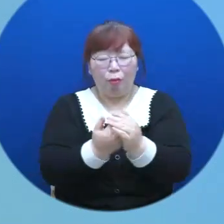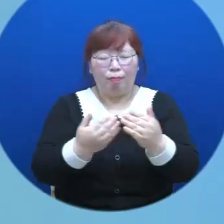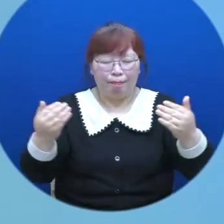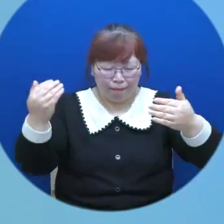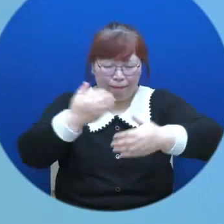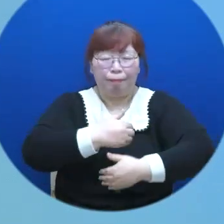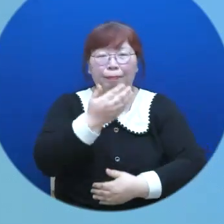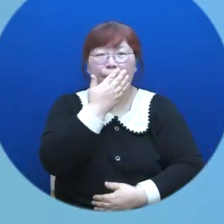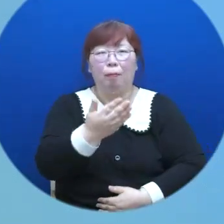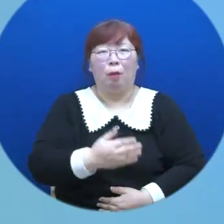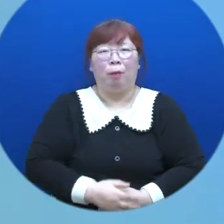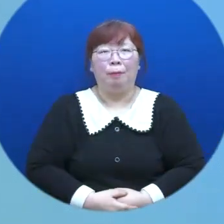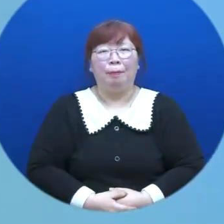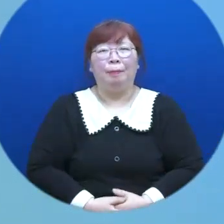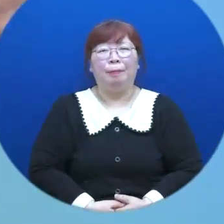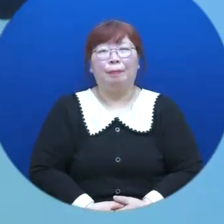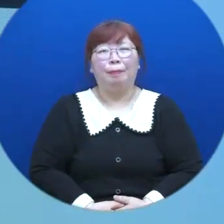있어요.